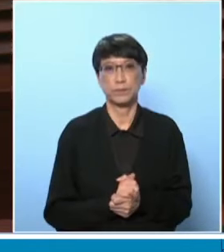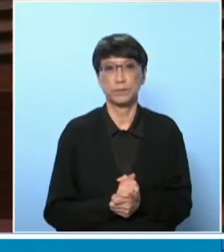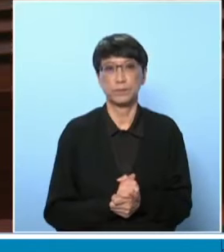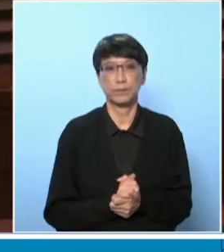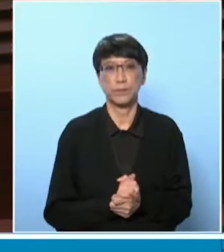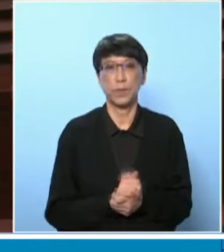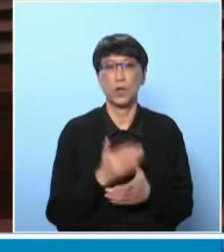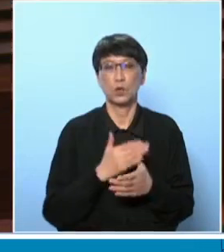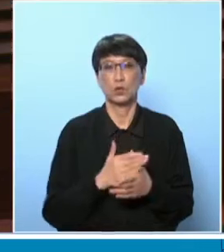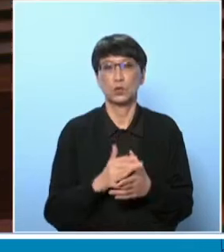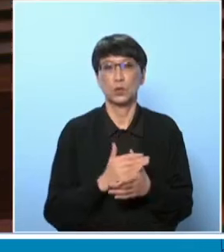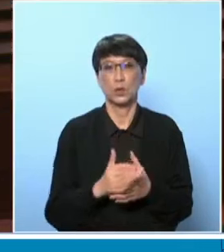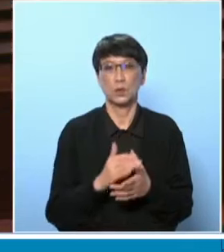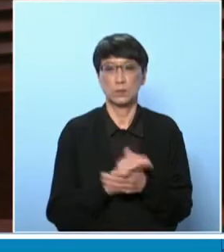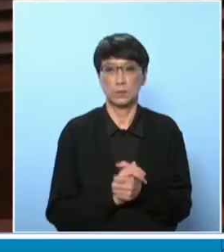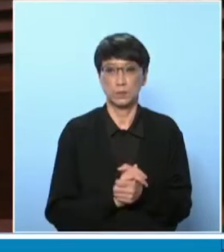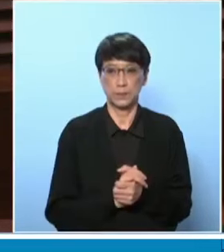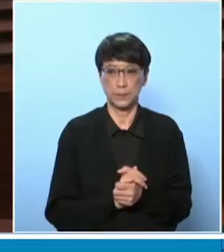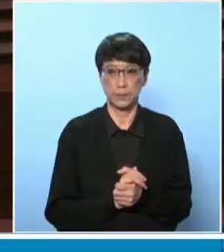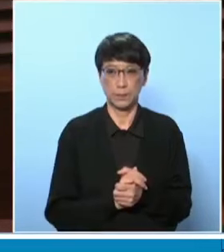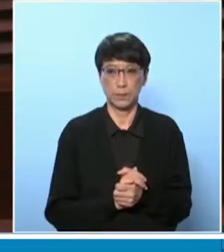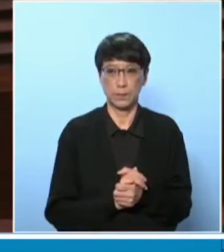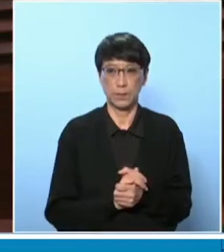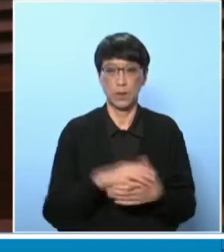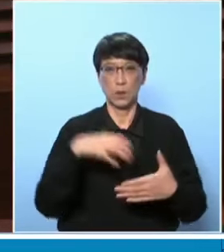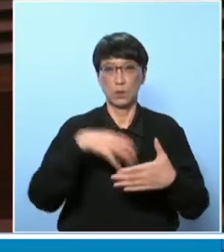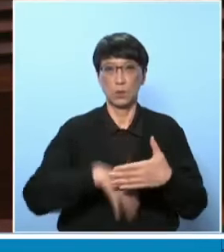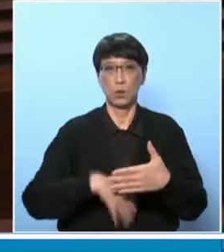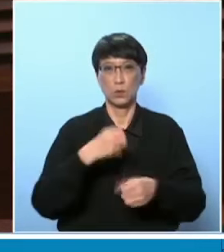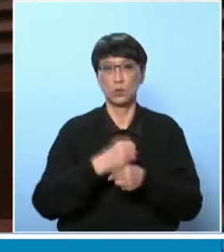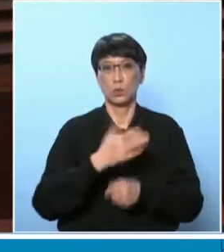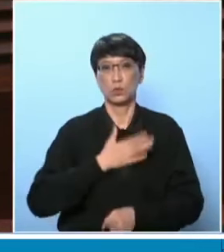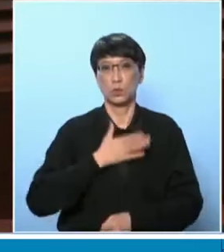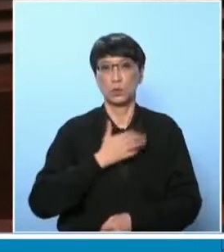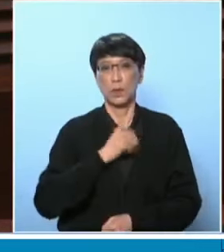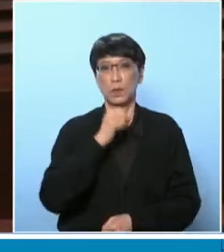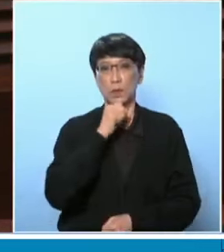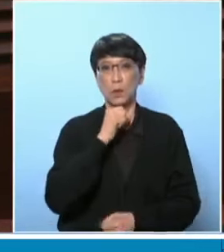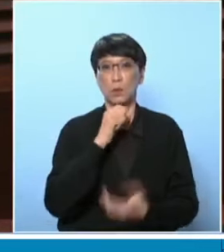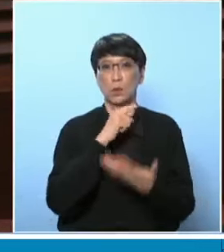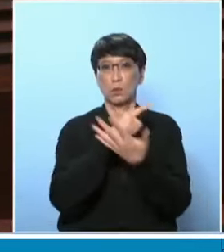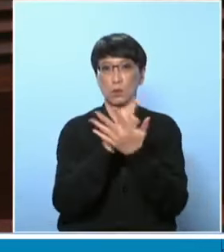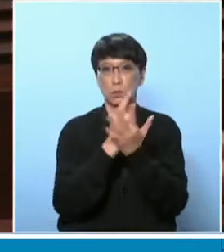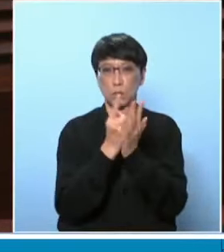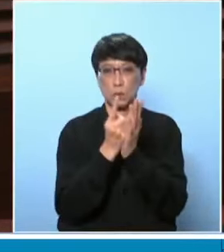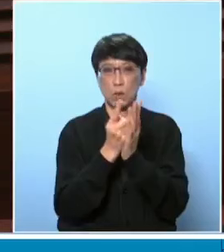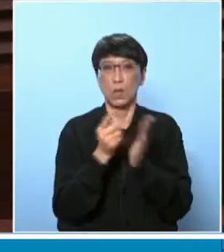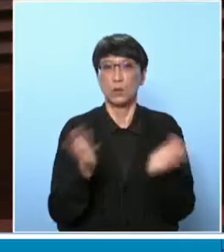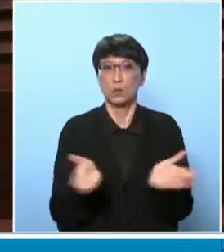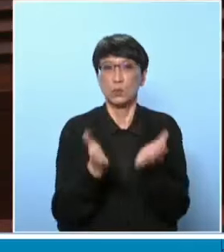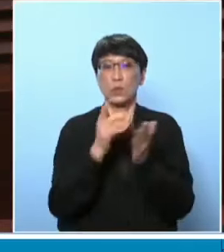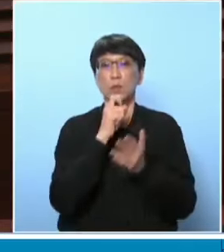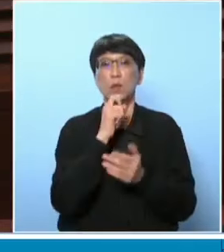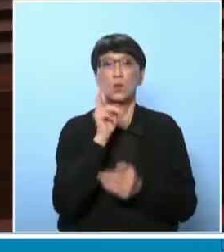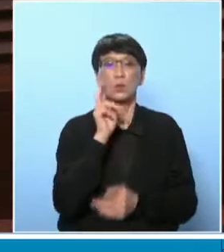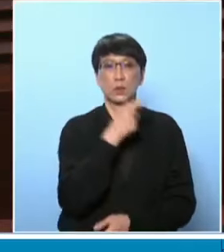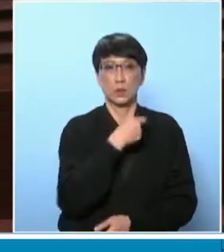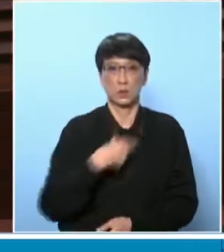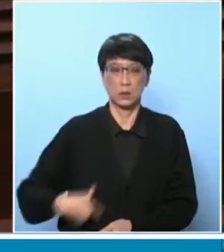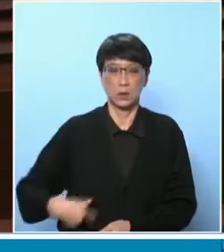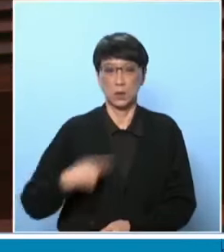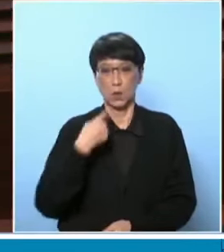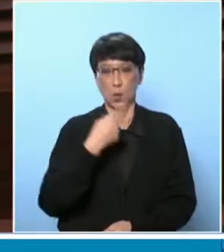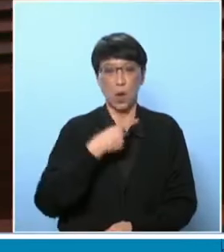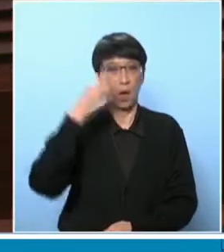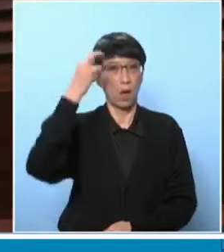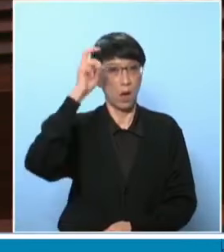能性喺度。咁所以我哋喺內部我哋做緊準備功夫，對外做緊宣傳。正如即係議員所提議，我哋亦